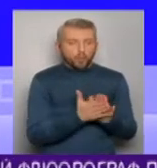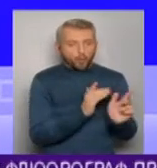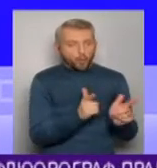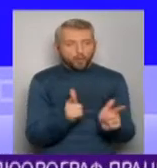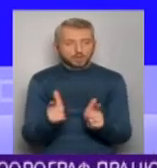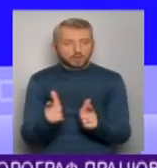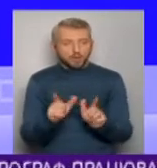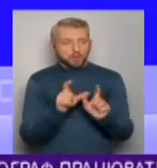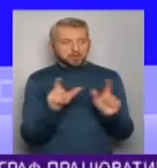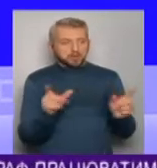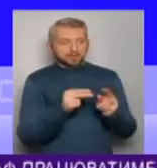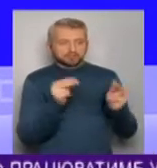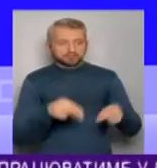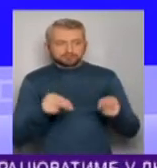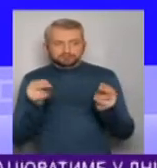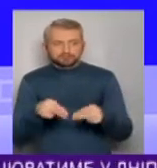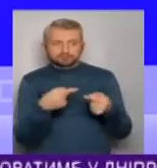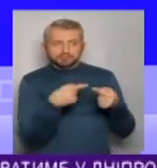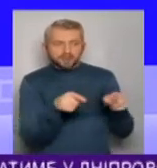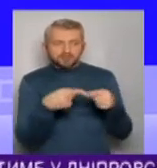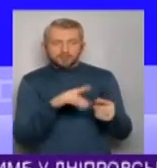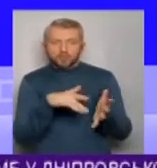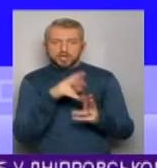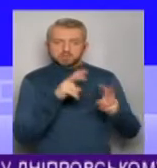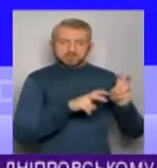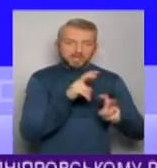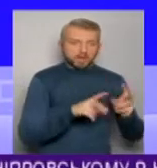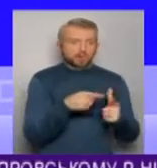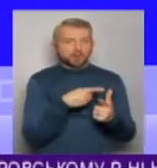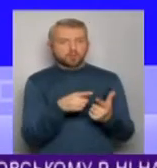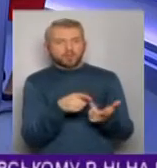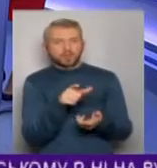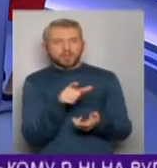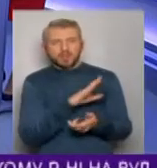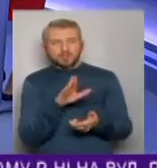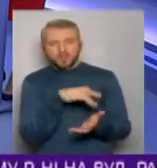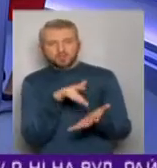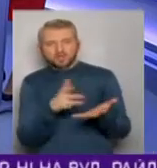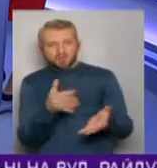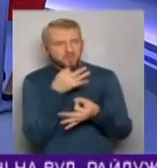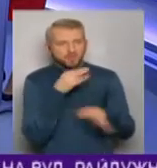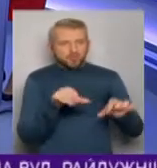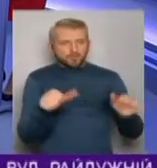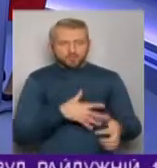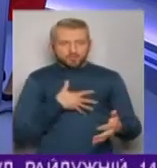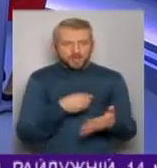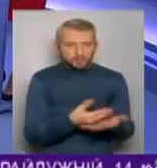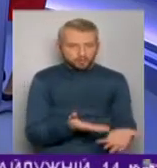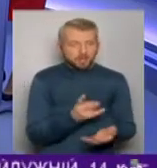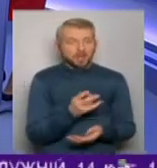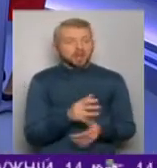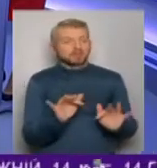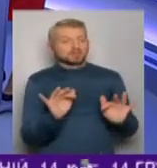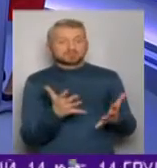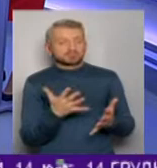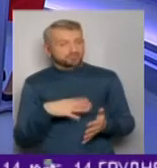корпорація заключила з іншими комунальними підприємствами або не комунальними, з любої форми власності, на той випадок,